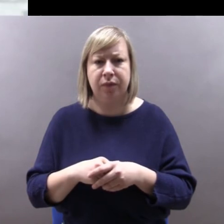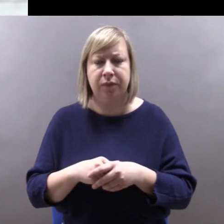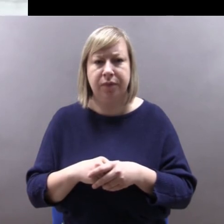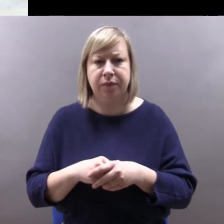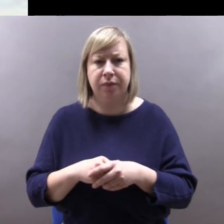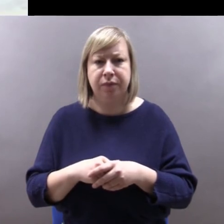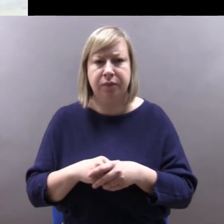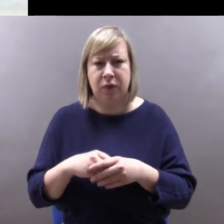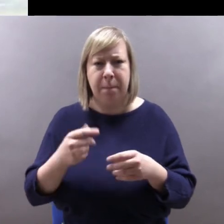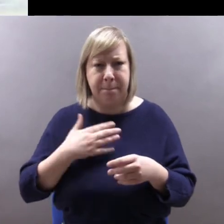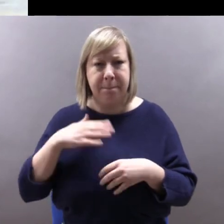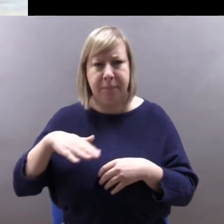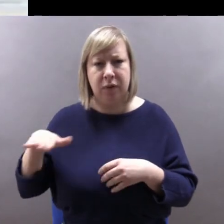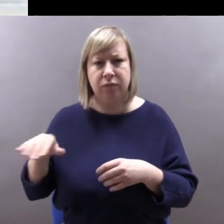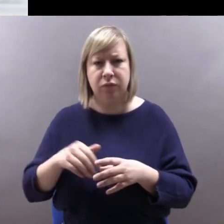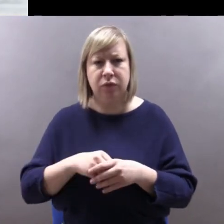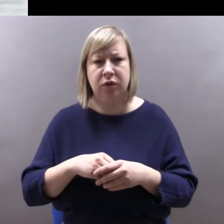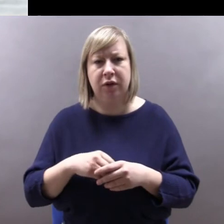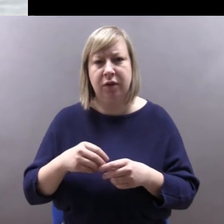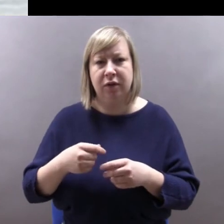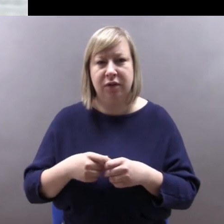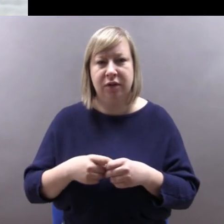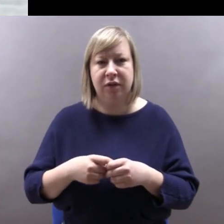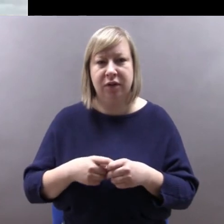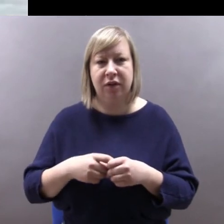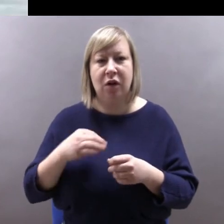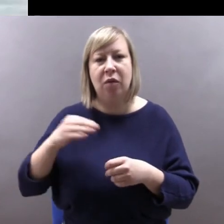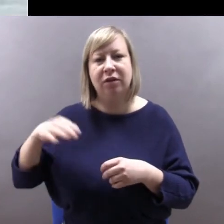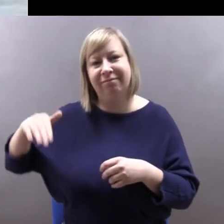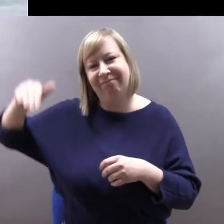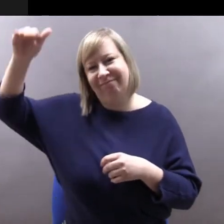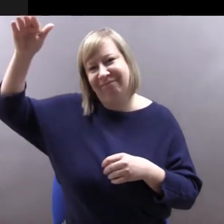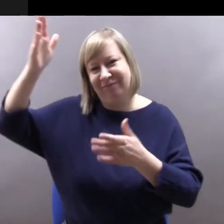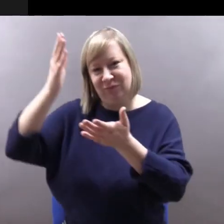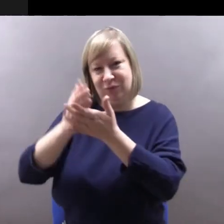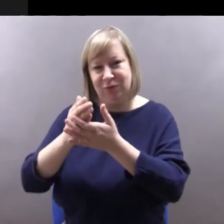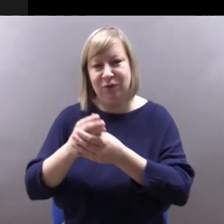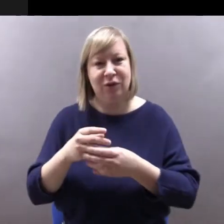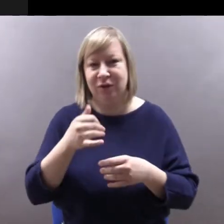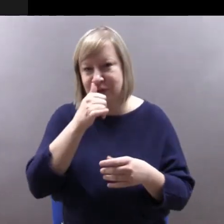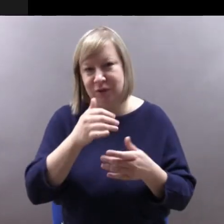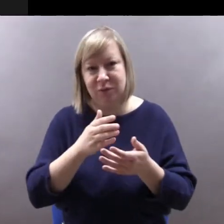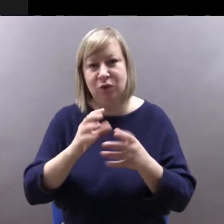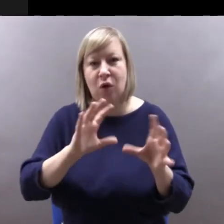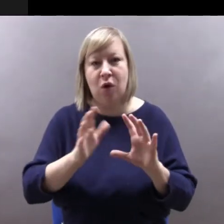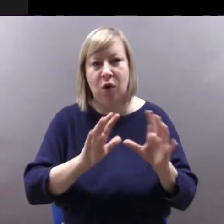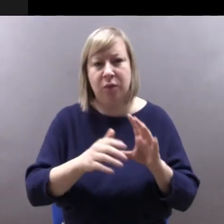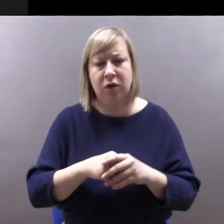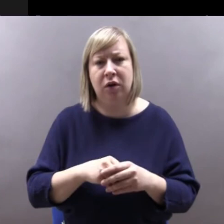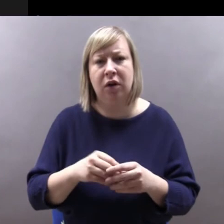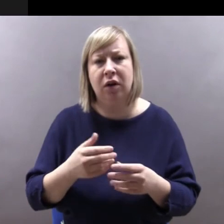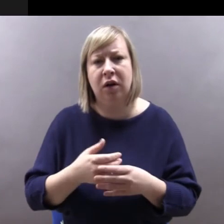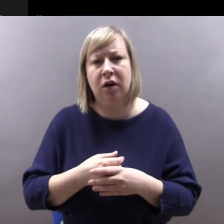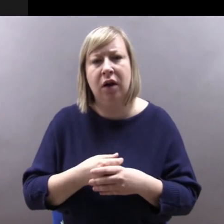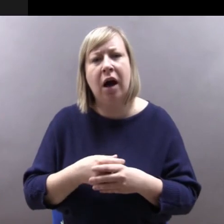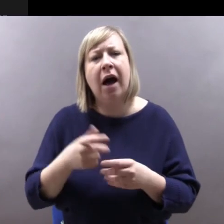Ja mam co prawda dzieci, ale moje dzieci są już dorosłe, więc nie muszę się nimi opiekować, na szczęście. Ale jak zaczynałeś jeździć na wózku, to ci się